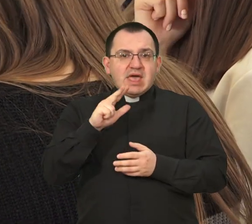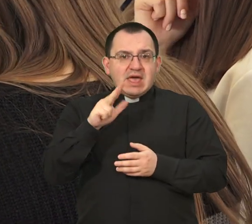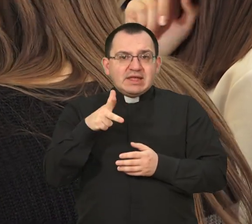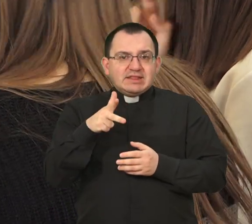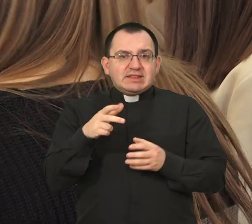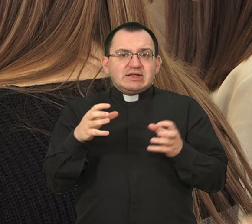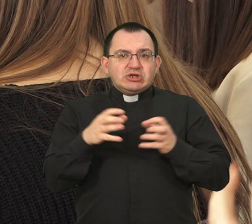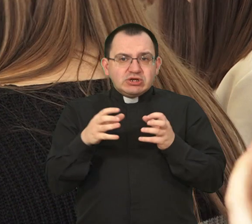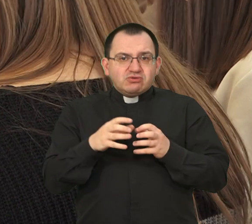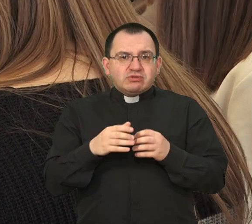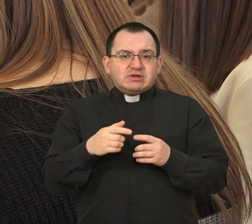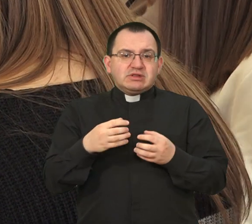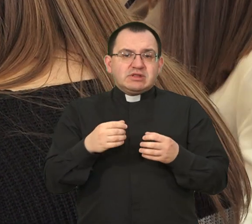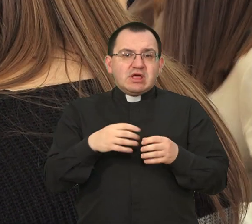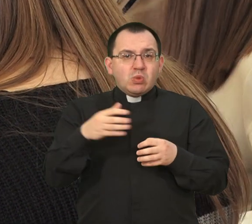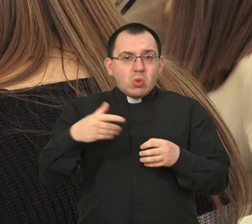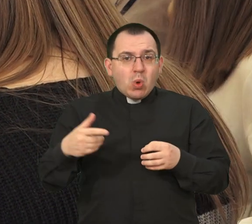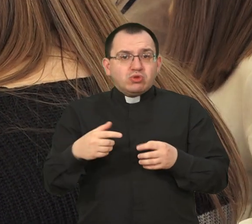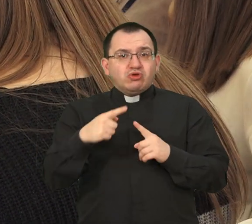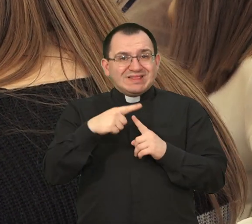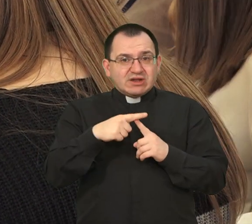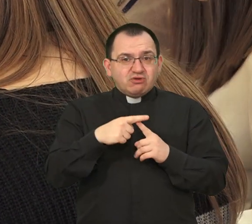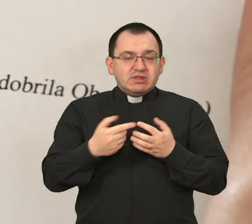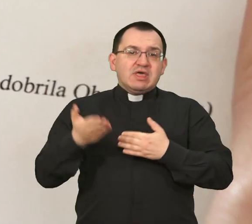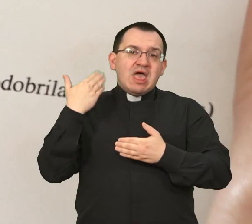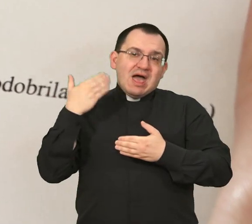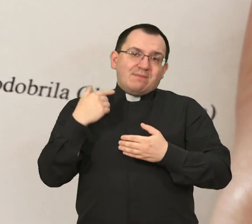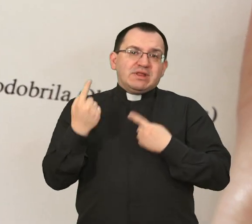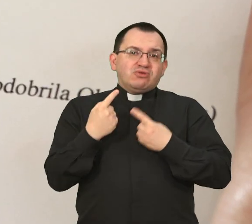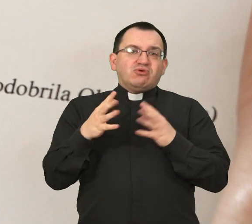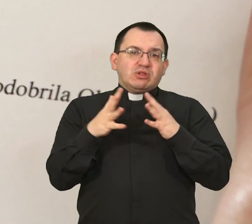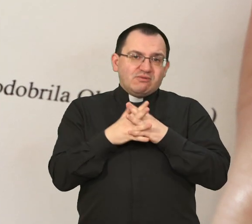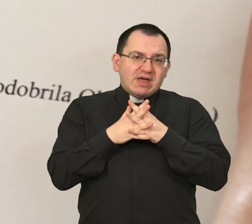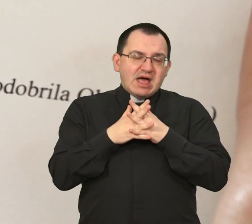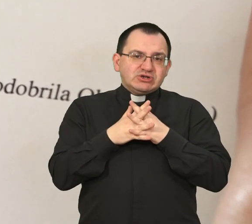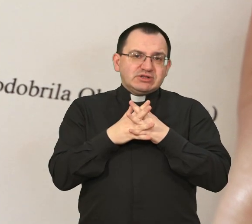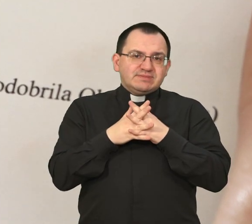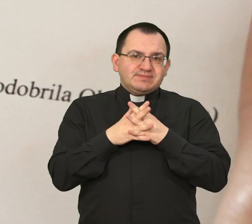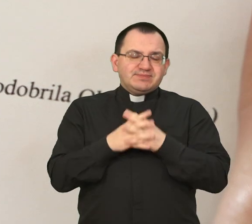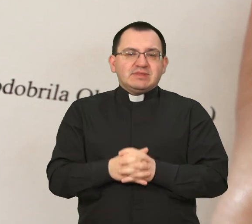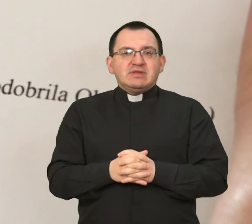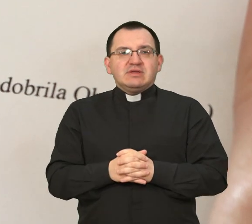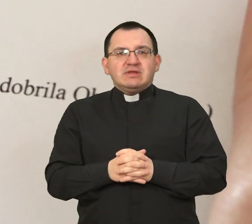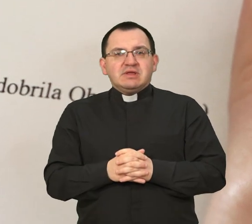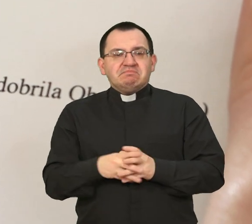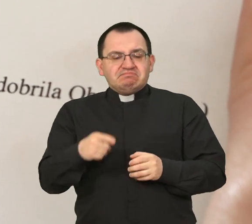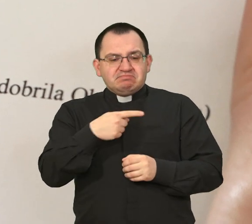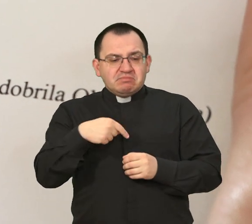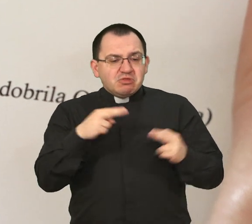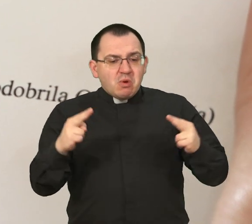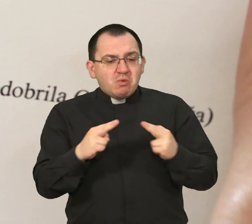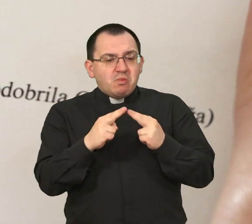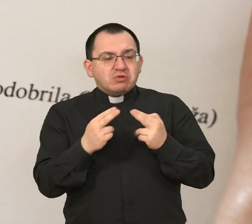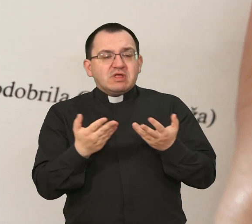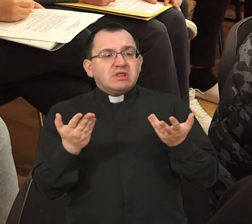je u Trnovcu, dok su prva dva susreta bila u Varaždinu, u Centru za mlade. Polaznike upoznali sa samom